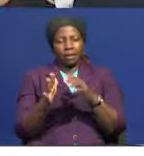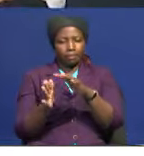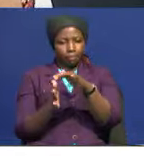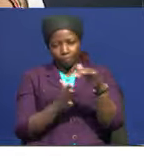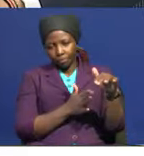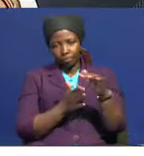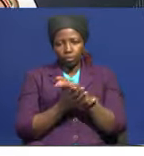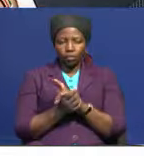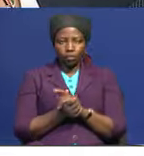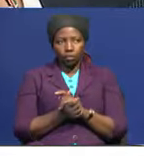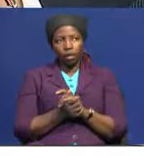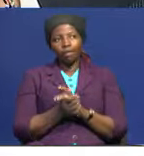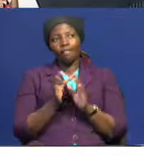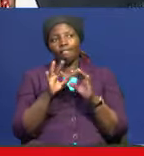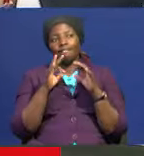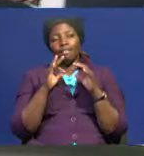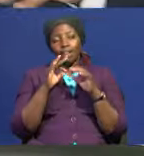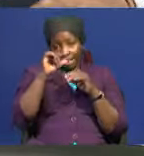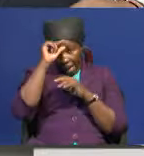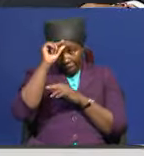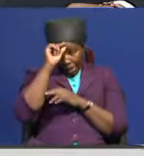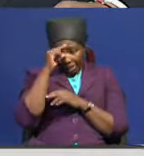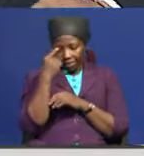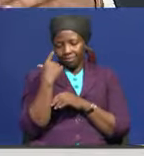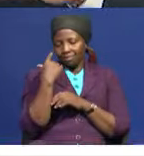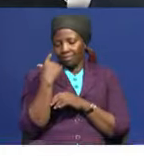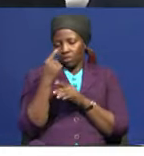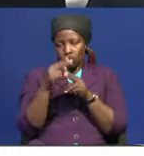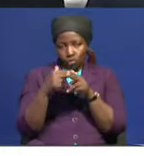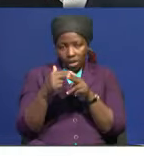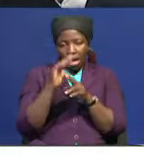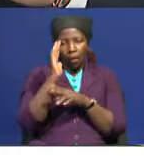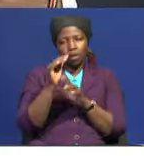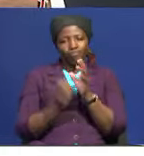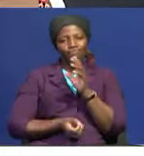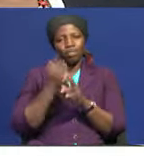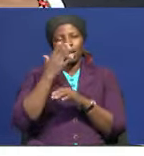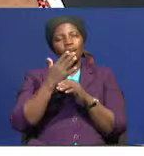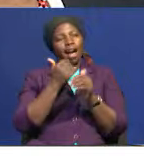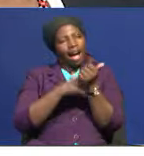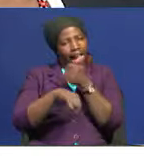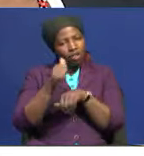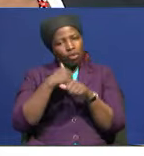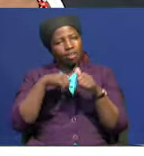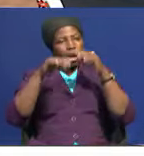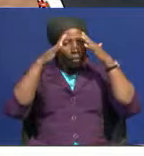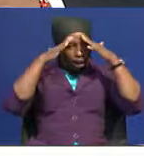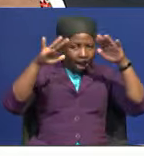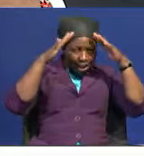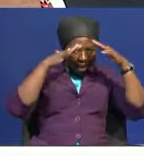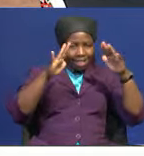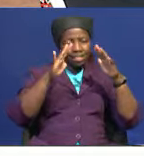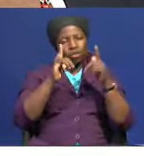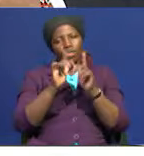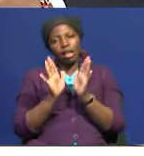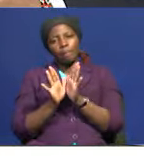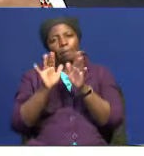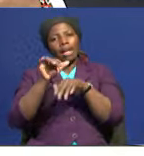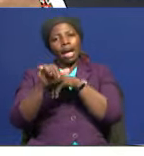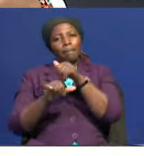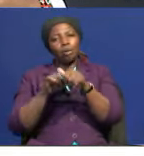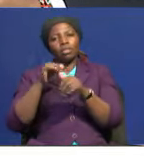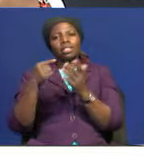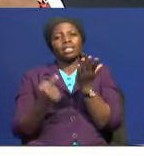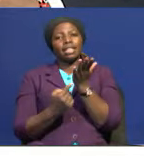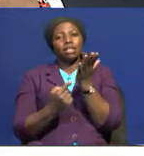Kwingineko mtazamaji, ni kwamba serikali hivi karibuni itazindua kampeni ya kuhamasisha umma kuhusiana na kazi za kidijitali katika